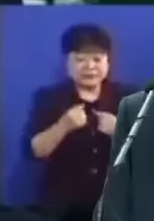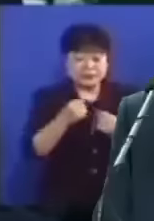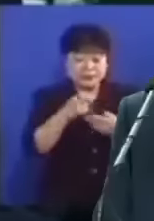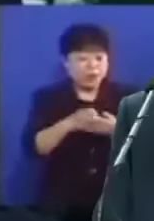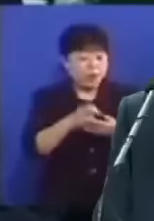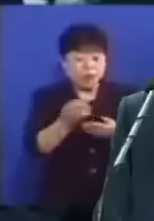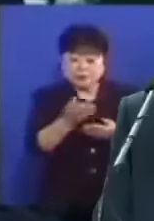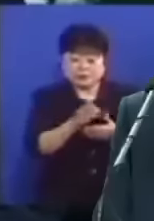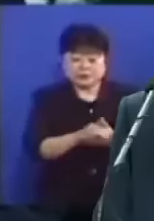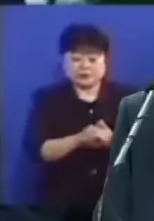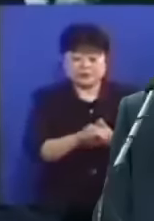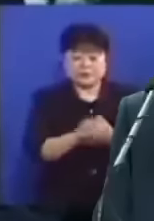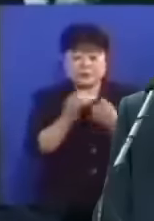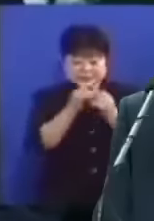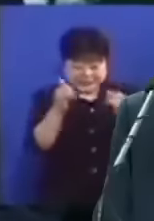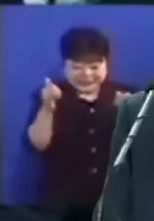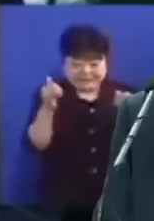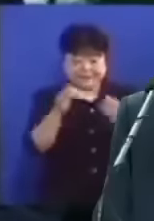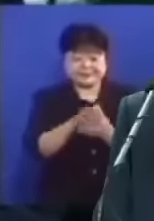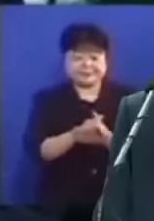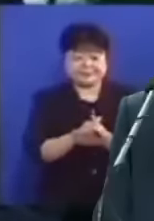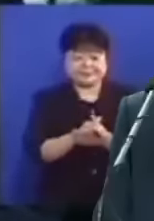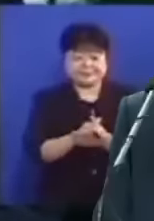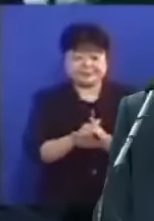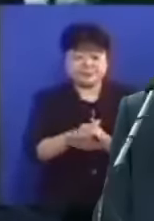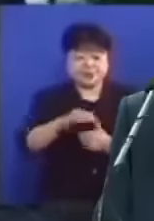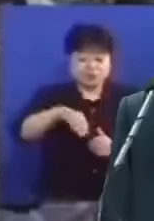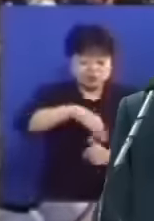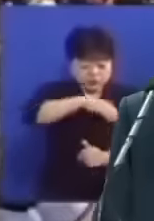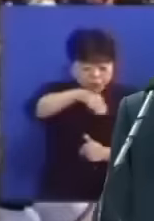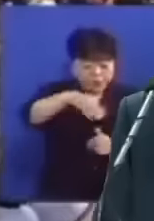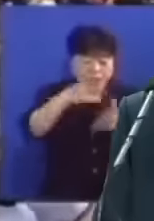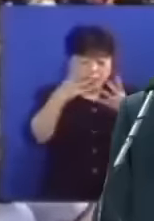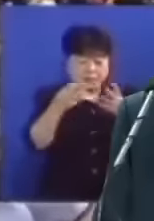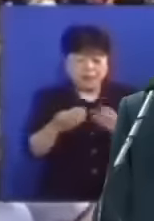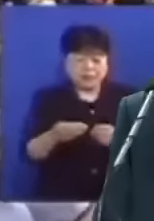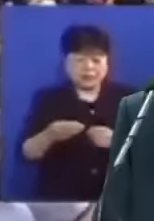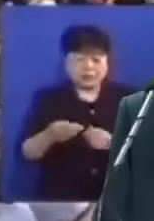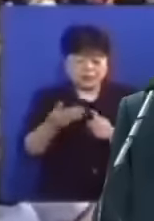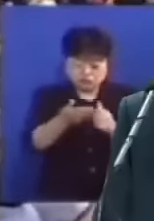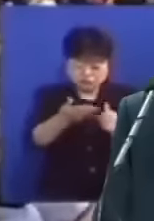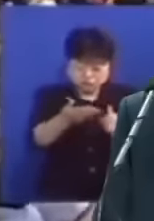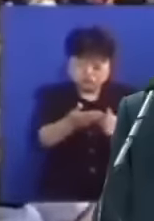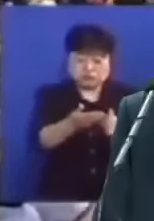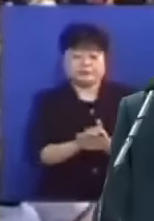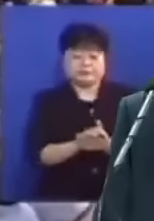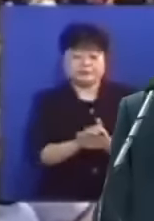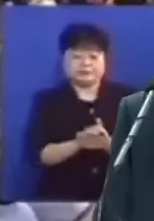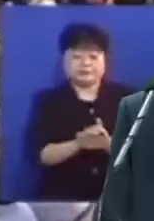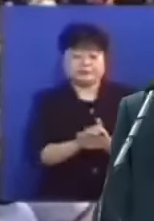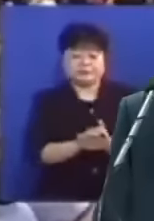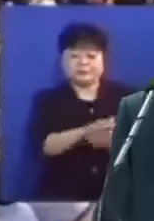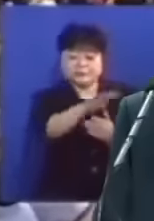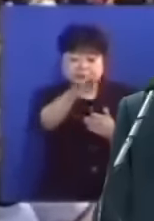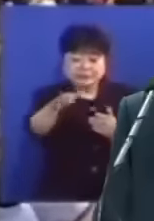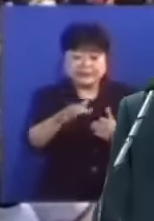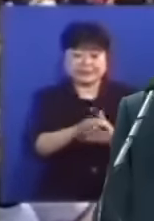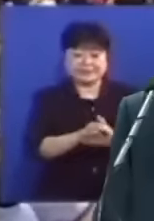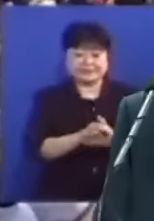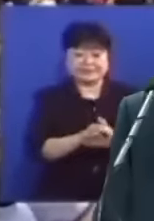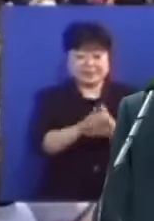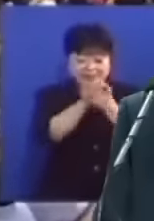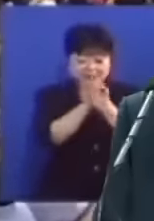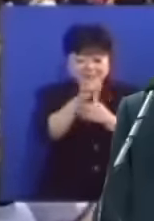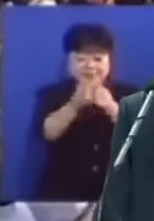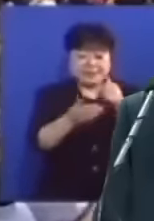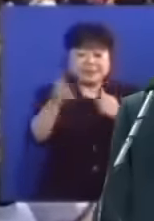없습니다. 그 사람이 주위에 반드시 영향력을 받고 영향력을 미치는 것입니다. 우리가